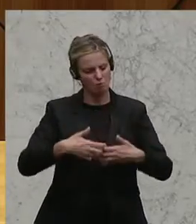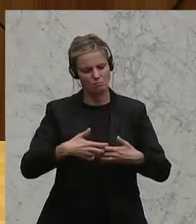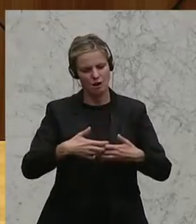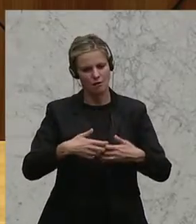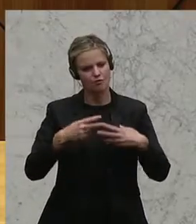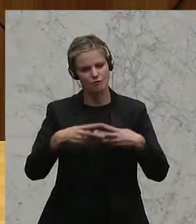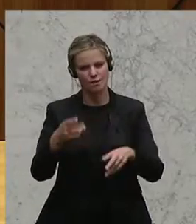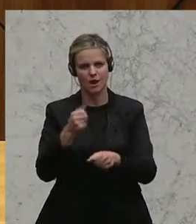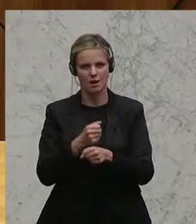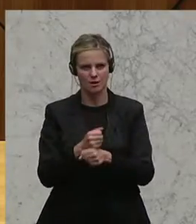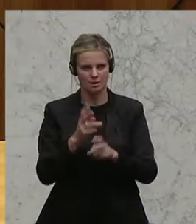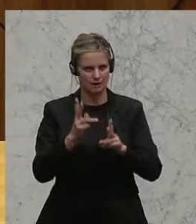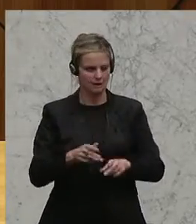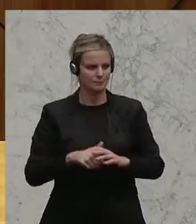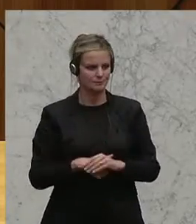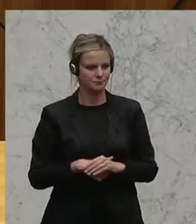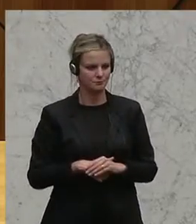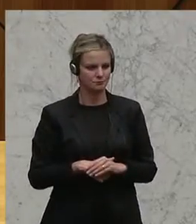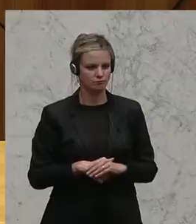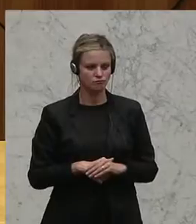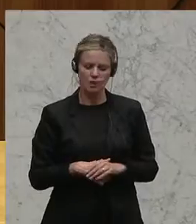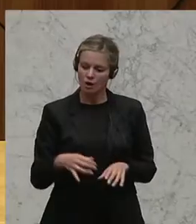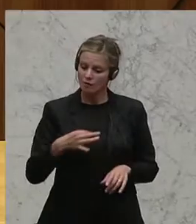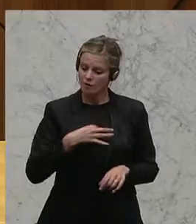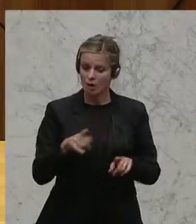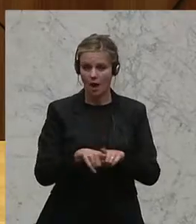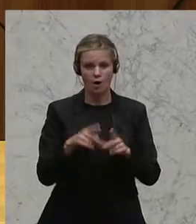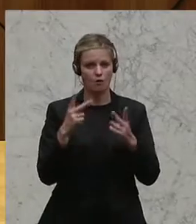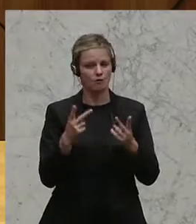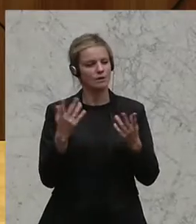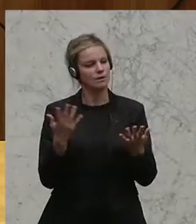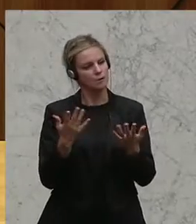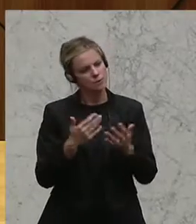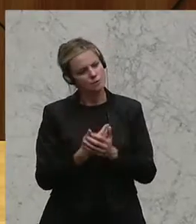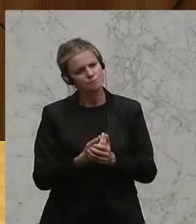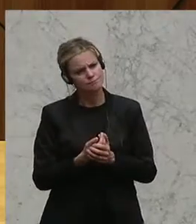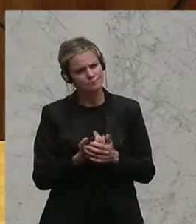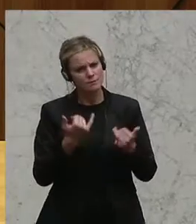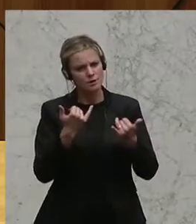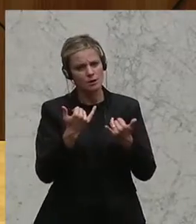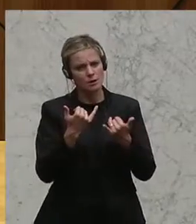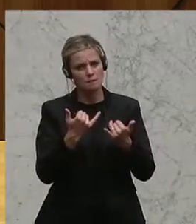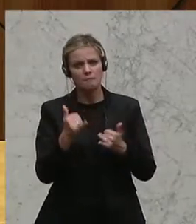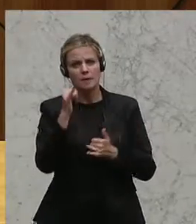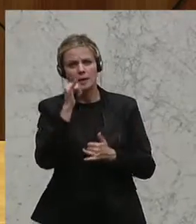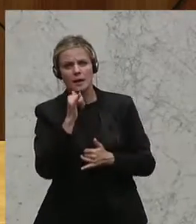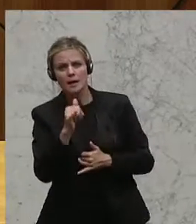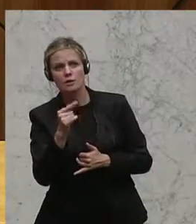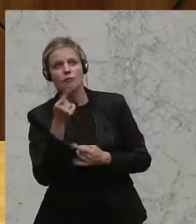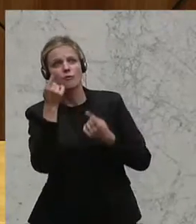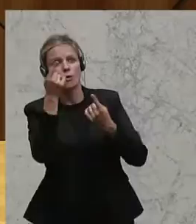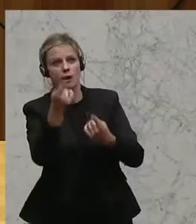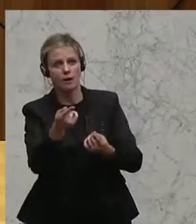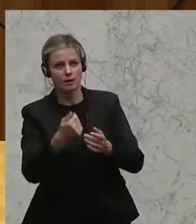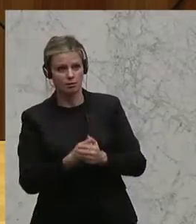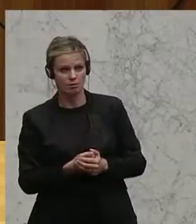Arbeit ansetzen können. Mir geht es aber auch darum zu sagen, wo soll denn die Reise noch hinführen? Wir haben ja noch vieles